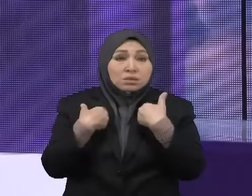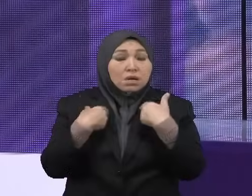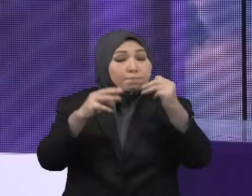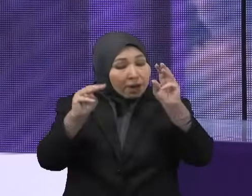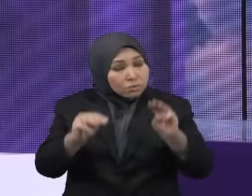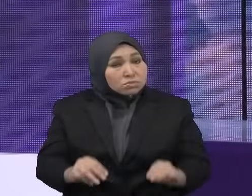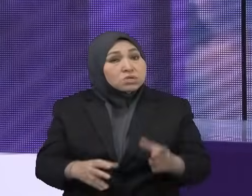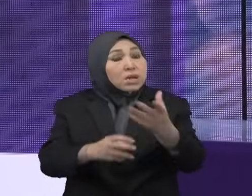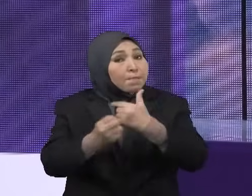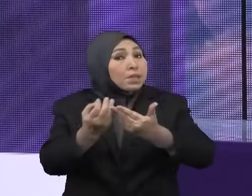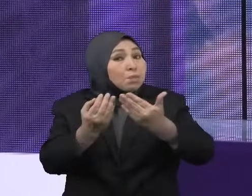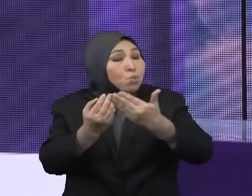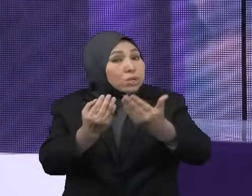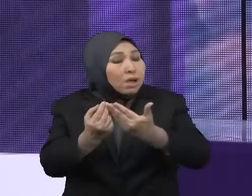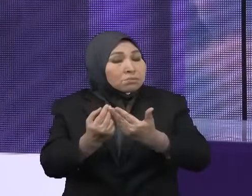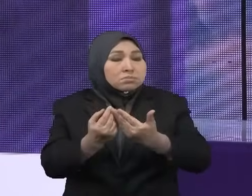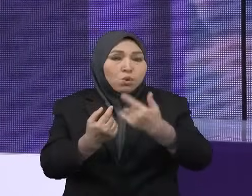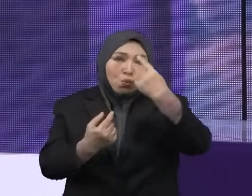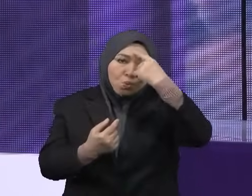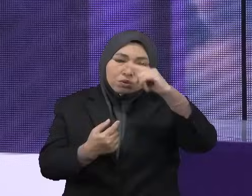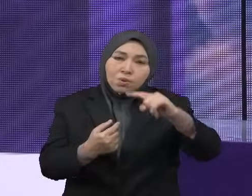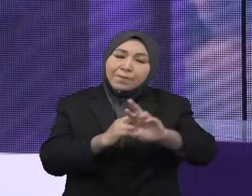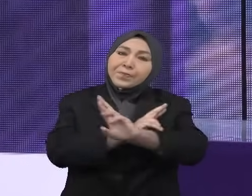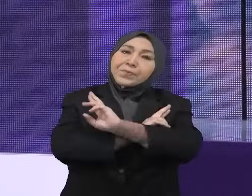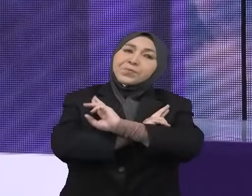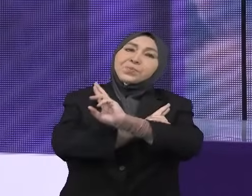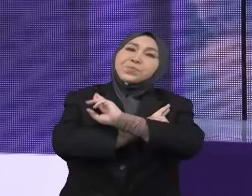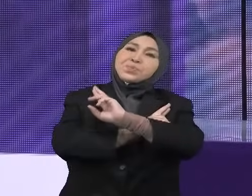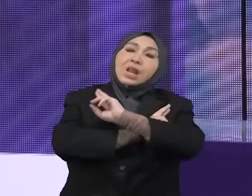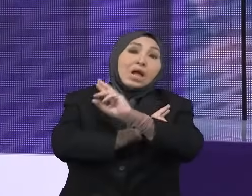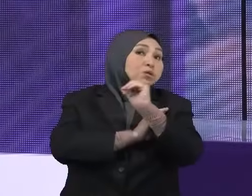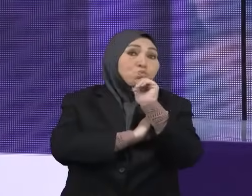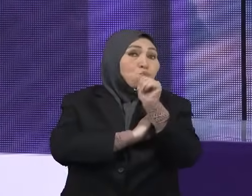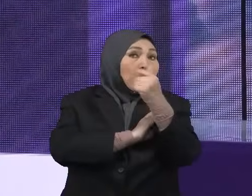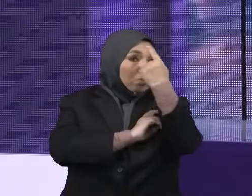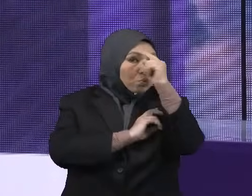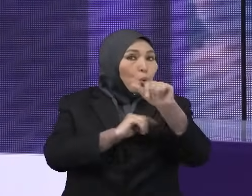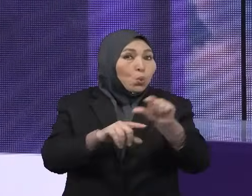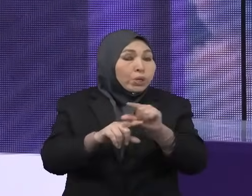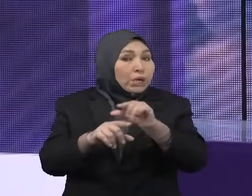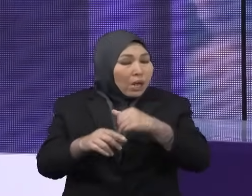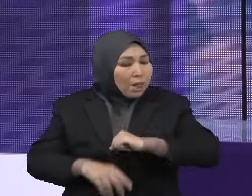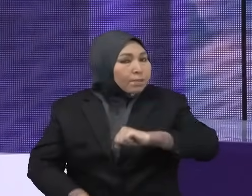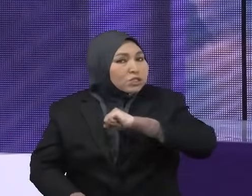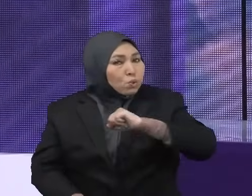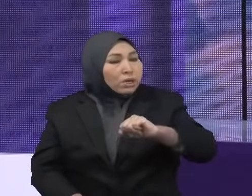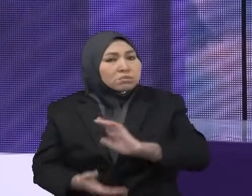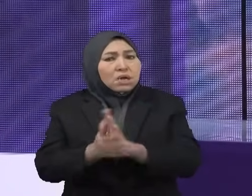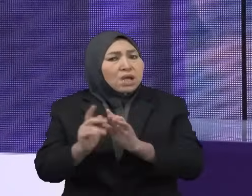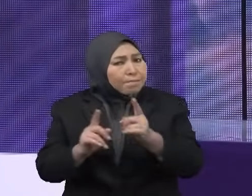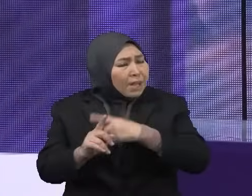manusia dapat kemudahan adalah untuk goyang kaki, bukannya untuk gunakannya dalam perjuangan. Maka